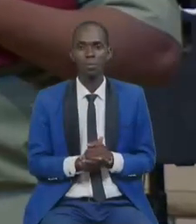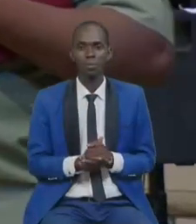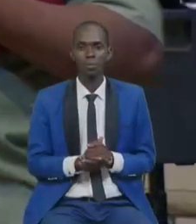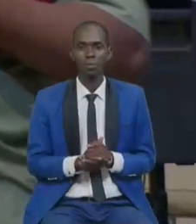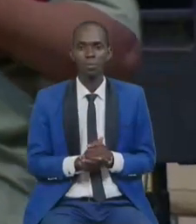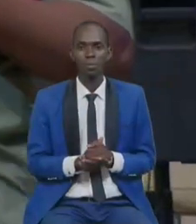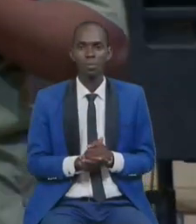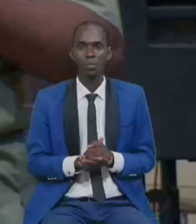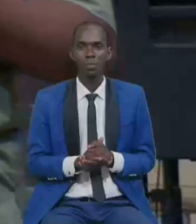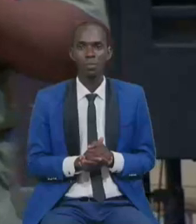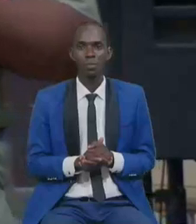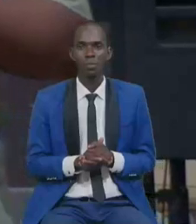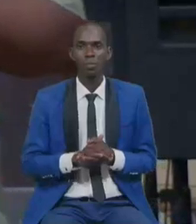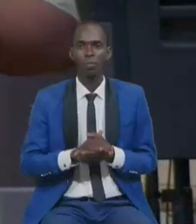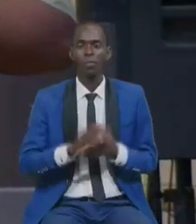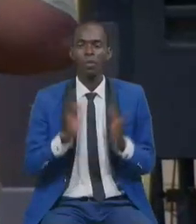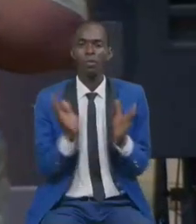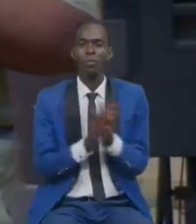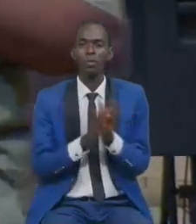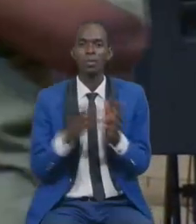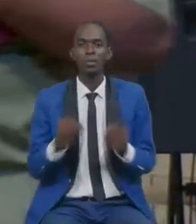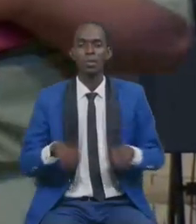Frère, gloire à Dieu.